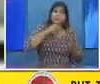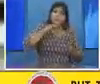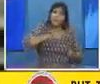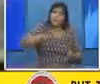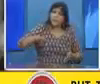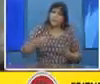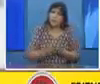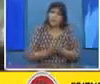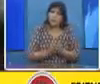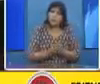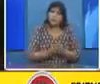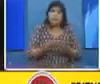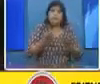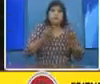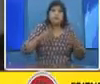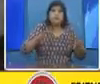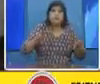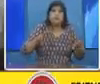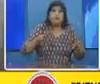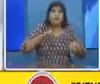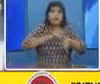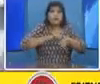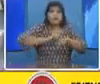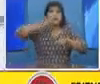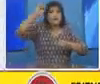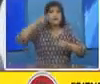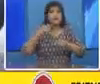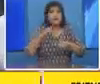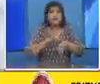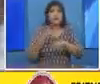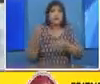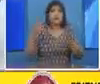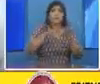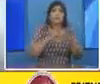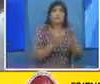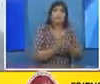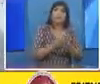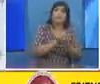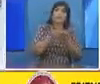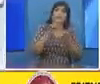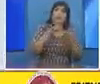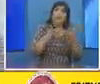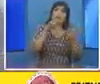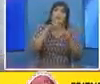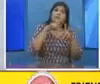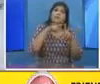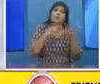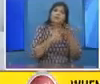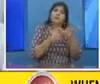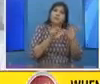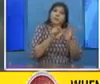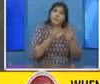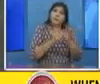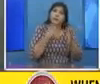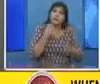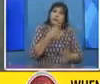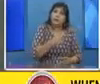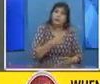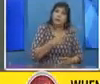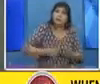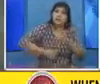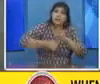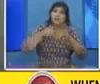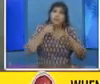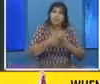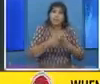ही स्वतंत्रता आंदोलन में शामिल हो गए। जब हैदराबाद के निजाम ने वंदे मातरम गाने की अनुमति देने से